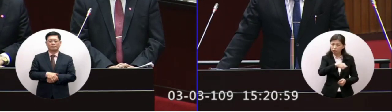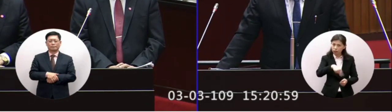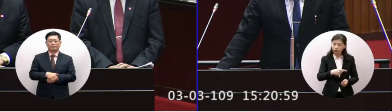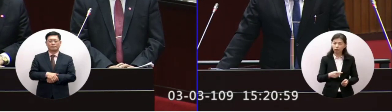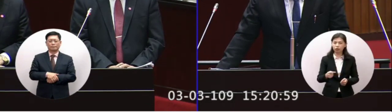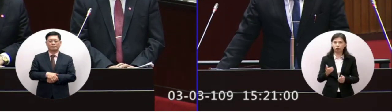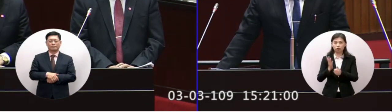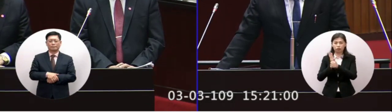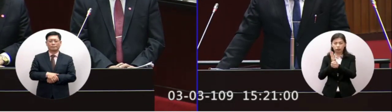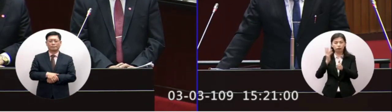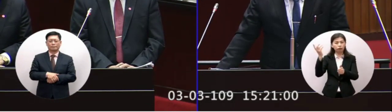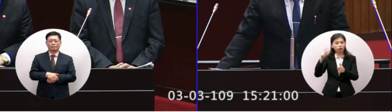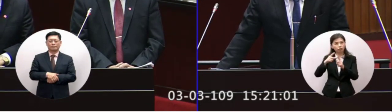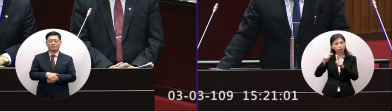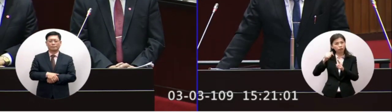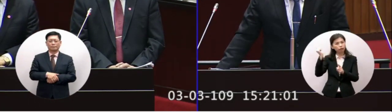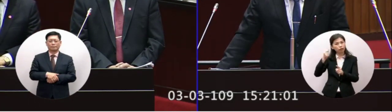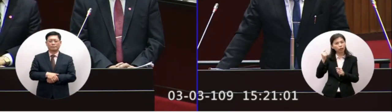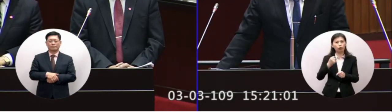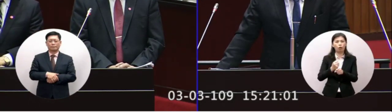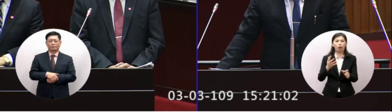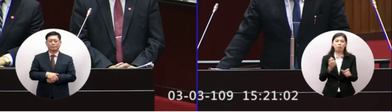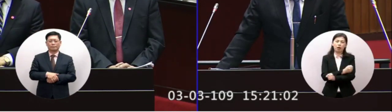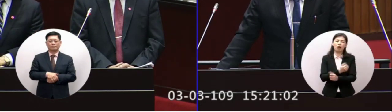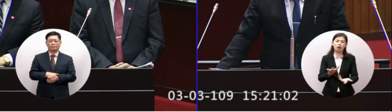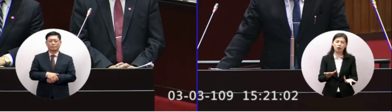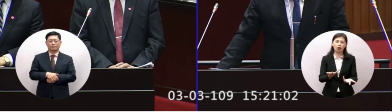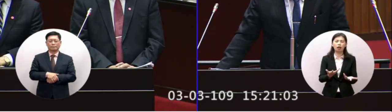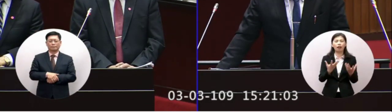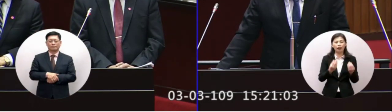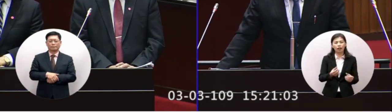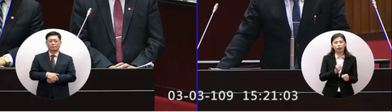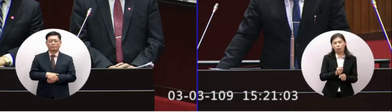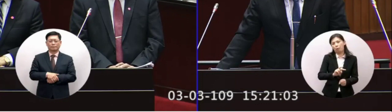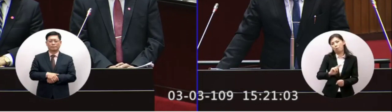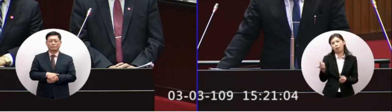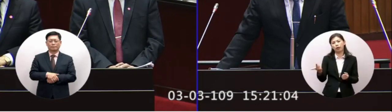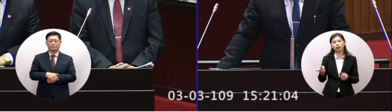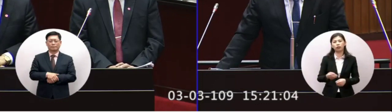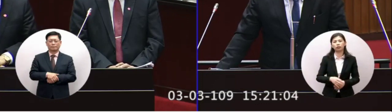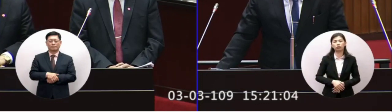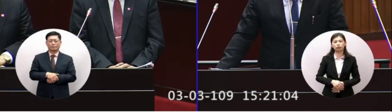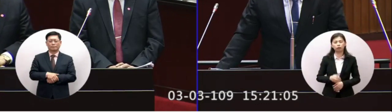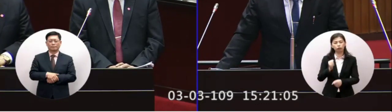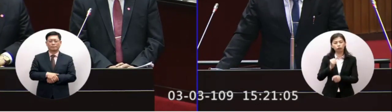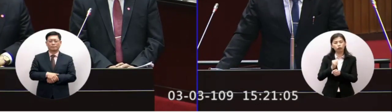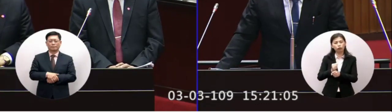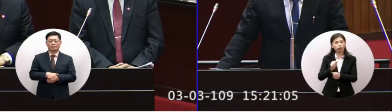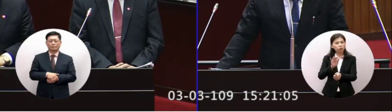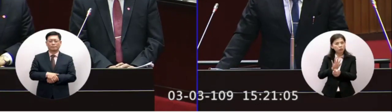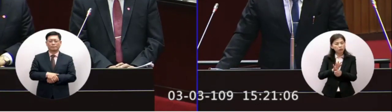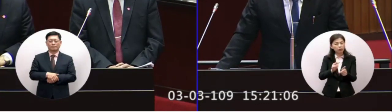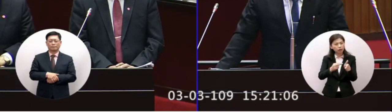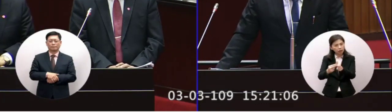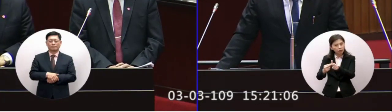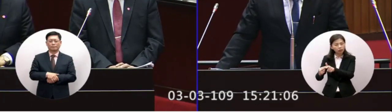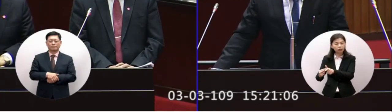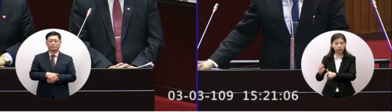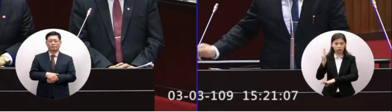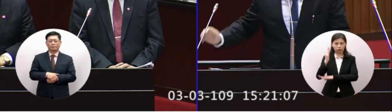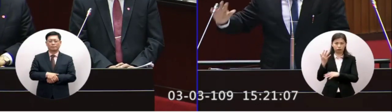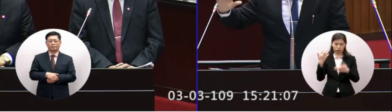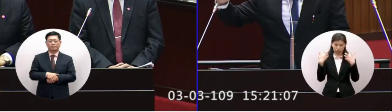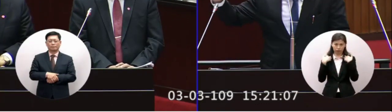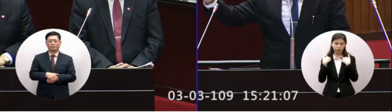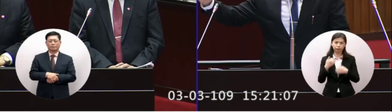相关的这个导游，其实他们现在碰到没有工作的问题，所以他们被迫要转业，所以相关的这些就业辅导我希望政府要去注意。另外一个